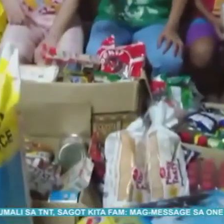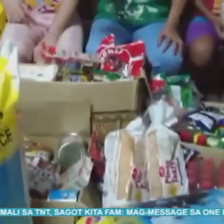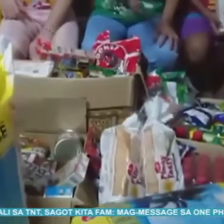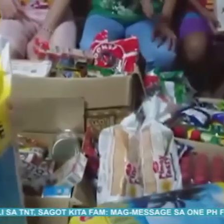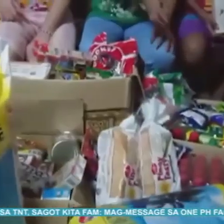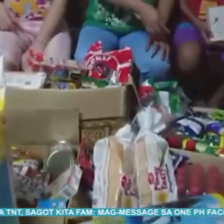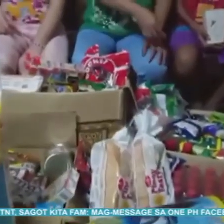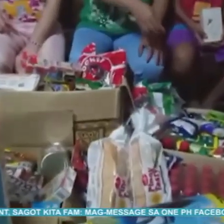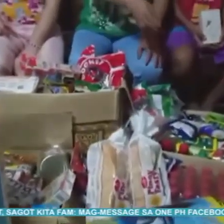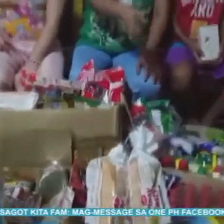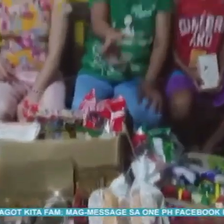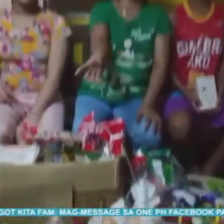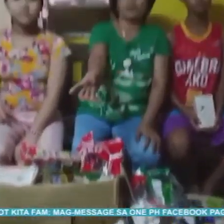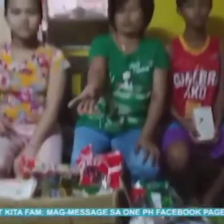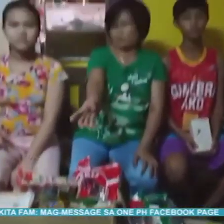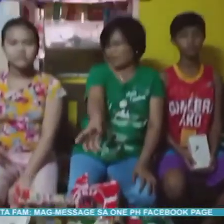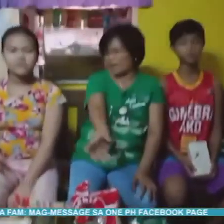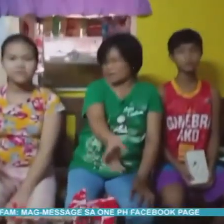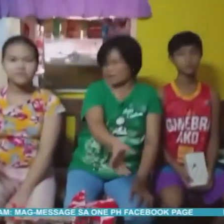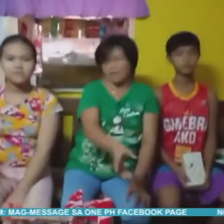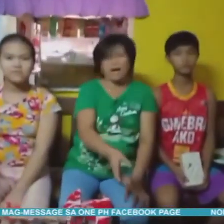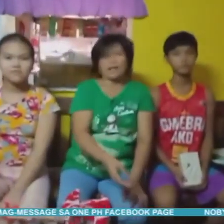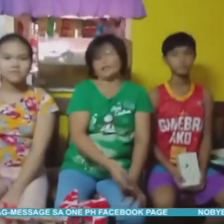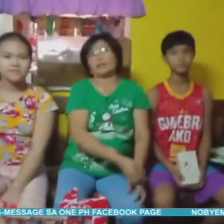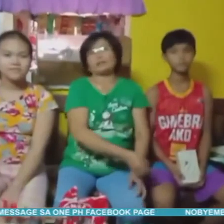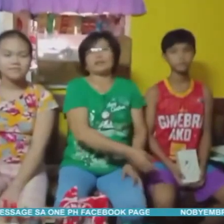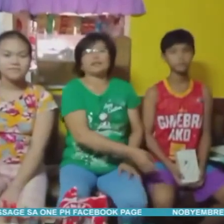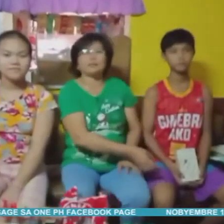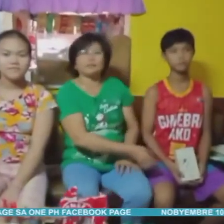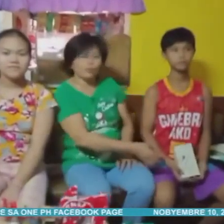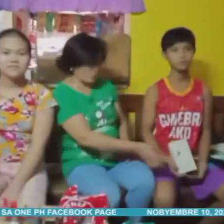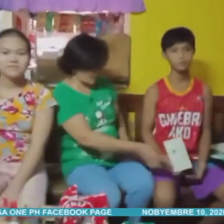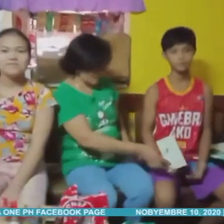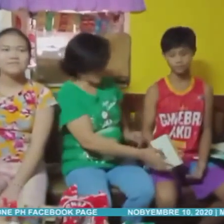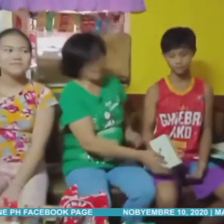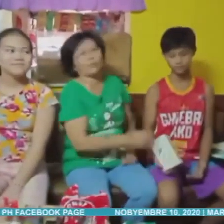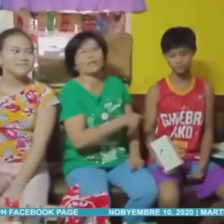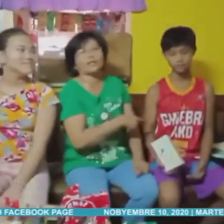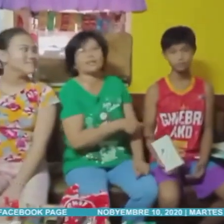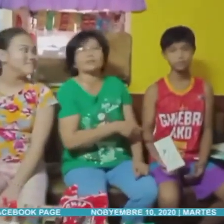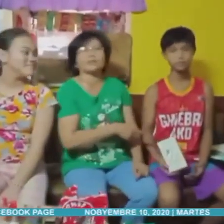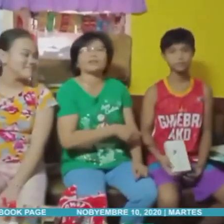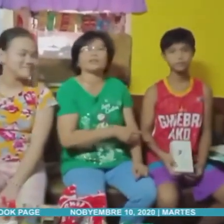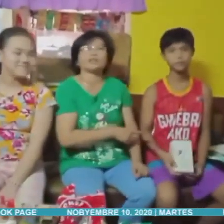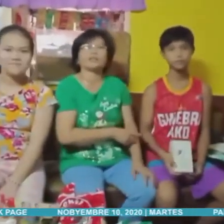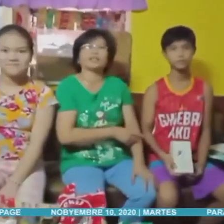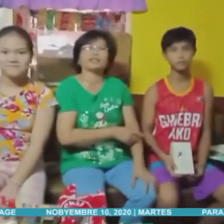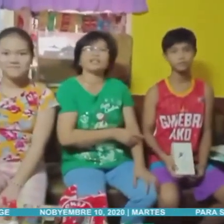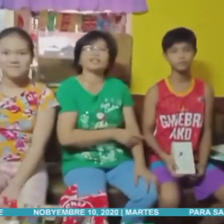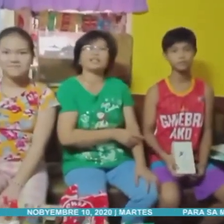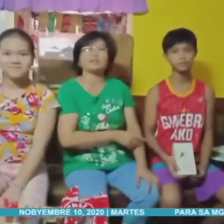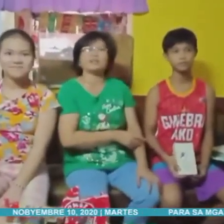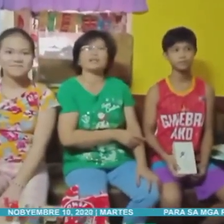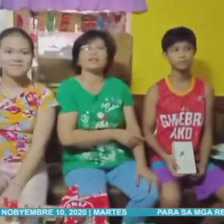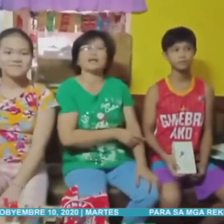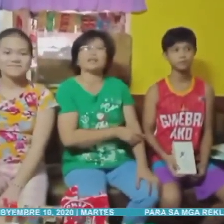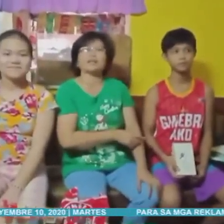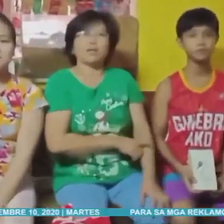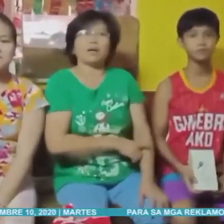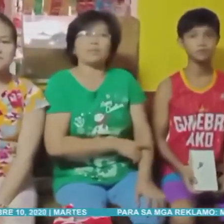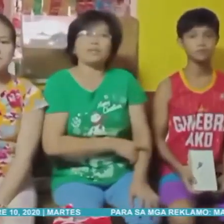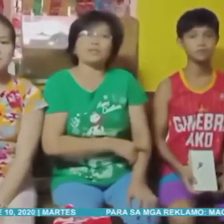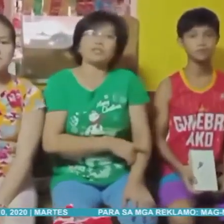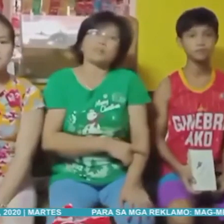naibang grocery namin at naibili na namin ng bigas. At nakabili na rin po kami ng cellphone na gagamitin ang online class ng aming